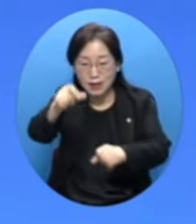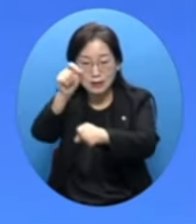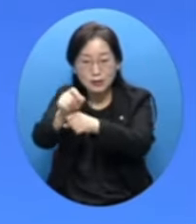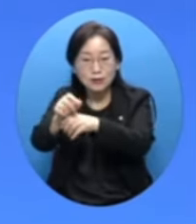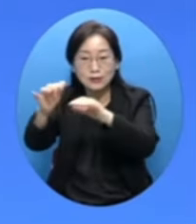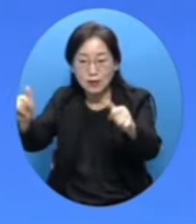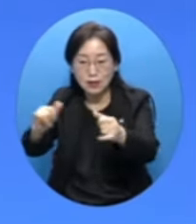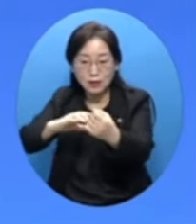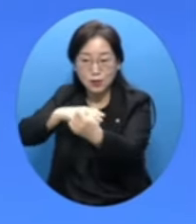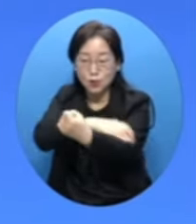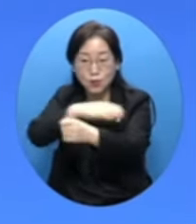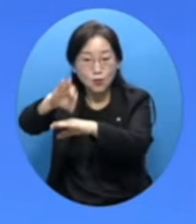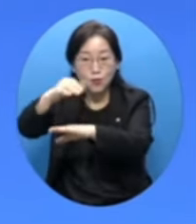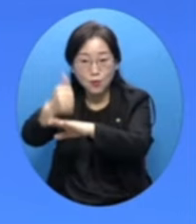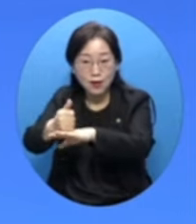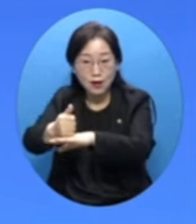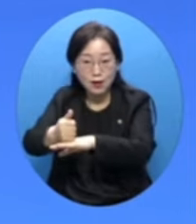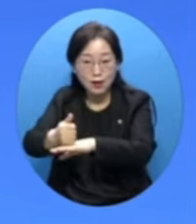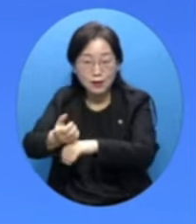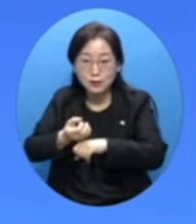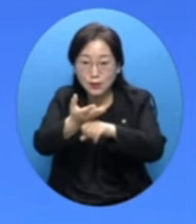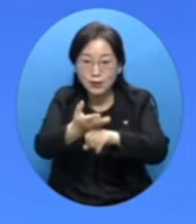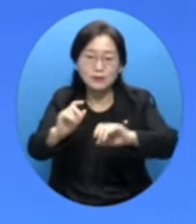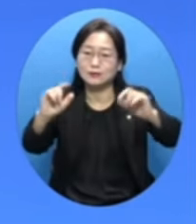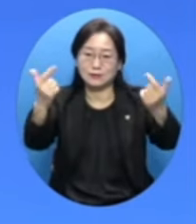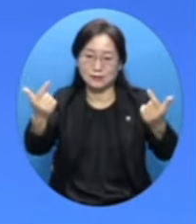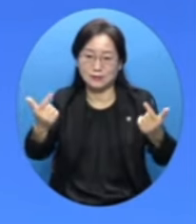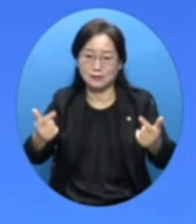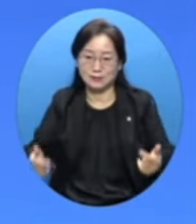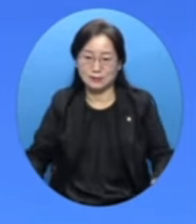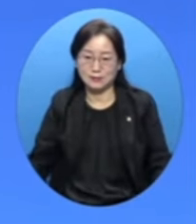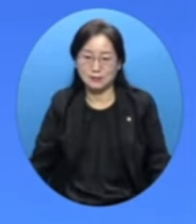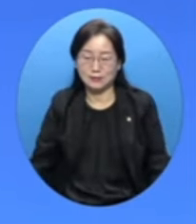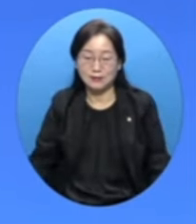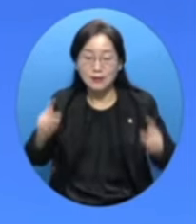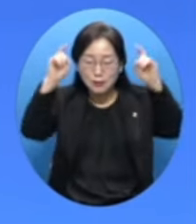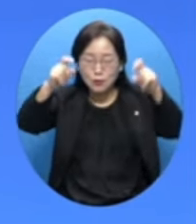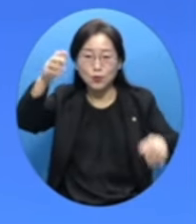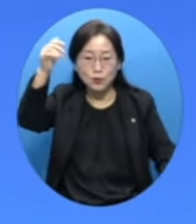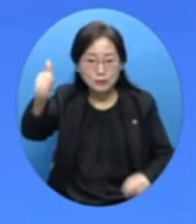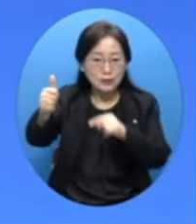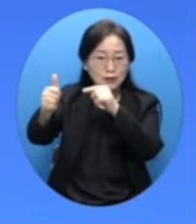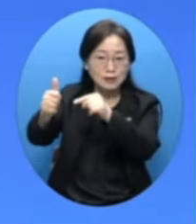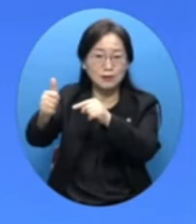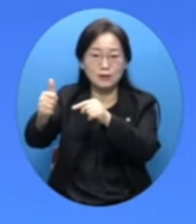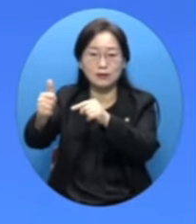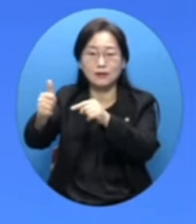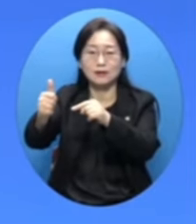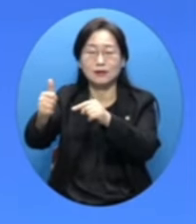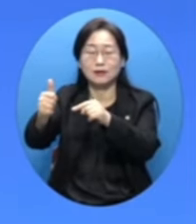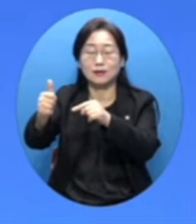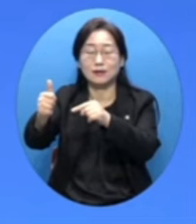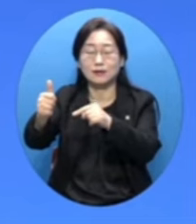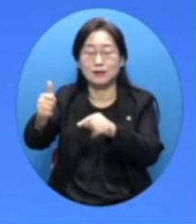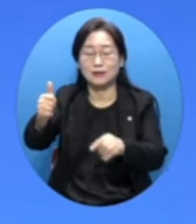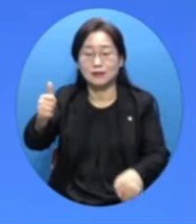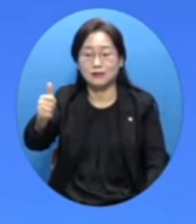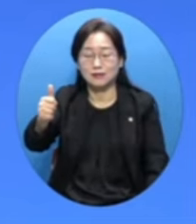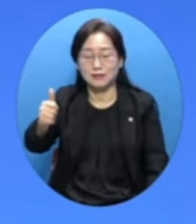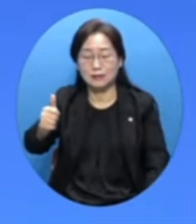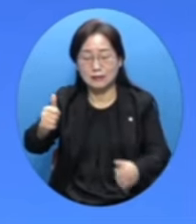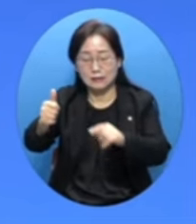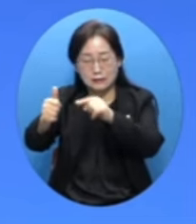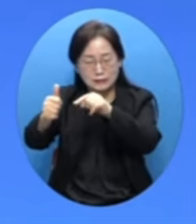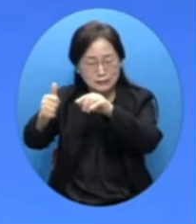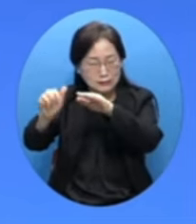권력을 가진 왕에게 전해진 것이 아니라 목자 같이 낳고